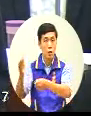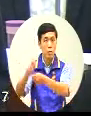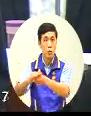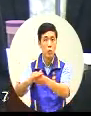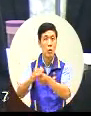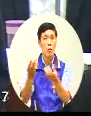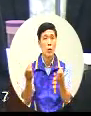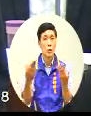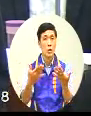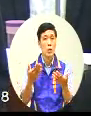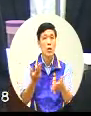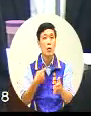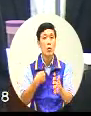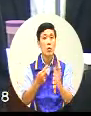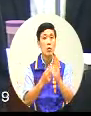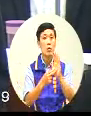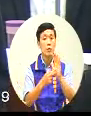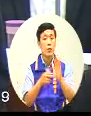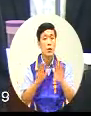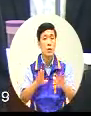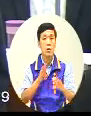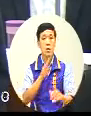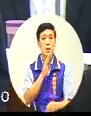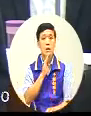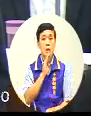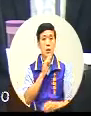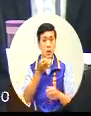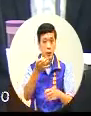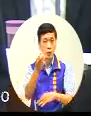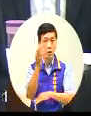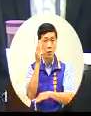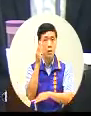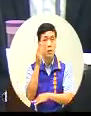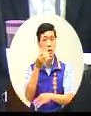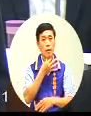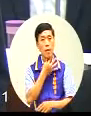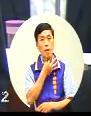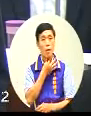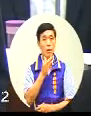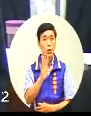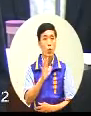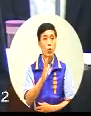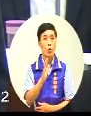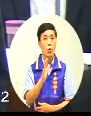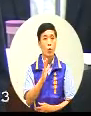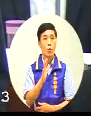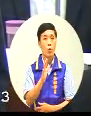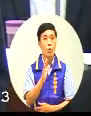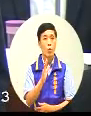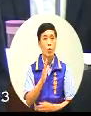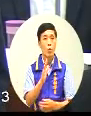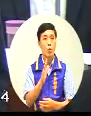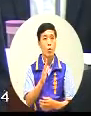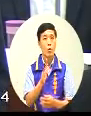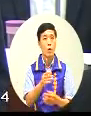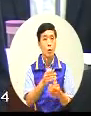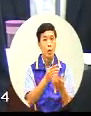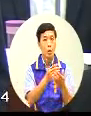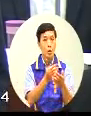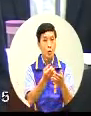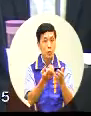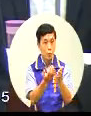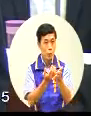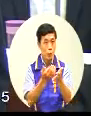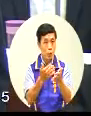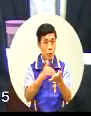已经说明，就说因为我们现在是财政上哦比较困难，所以有。每年的预算要往